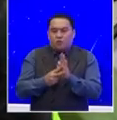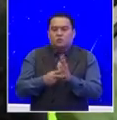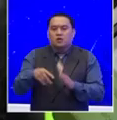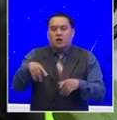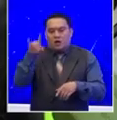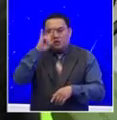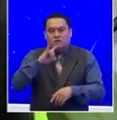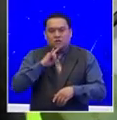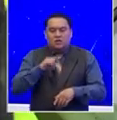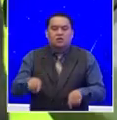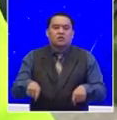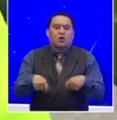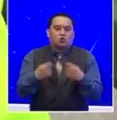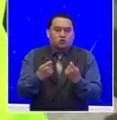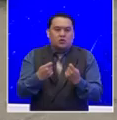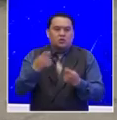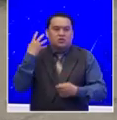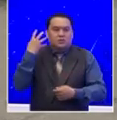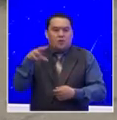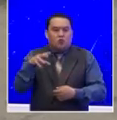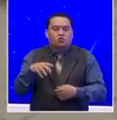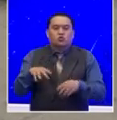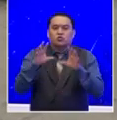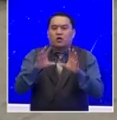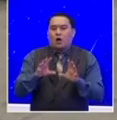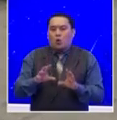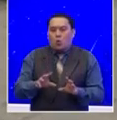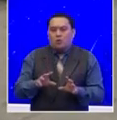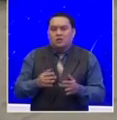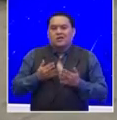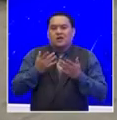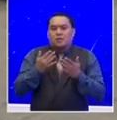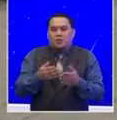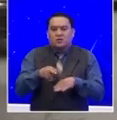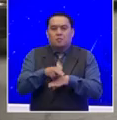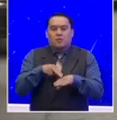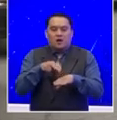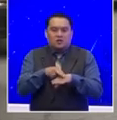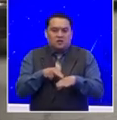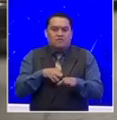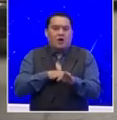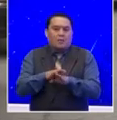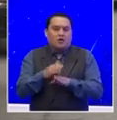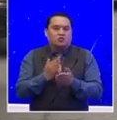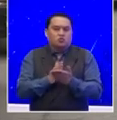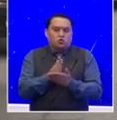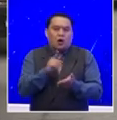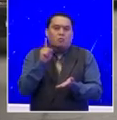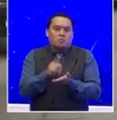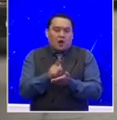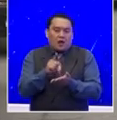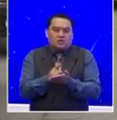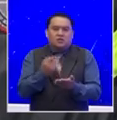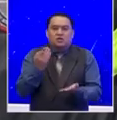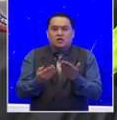об административных правонарушениях, неповиновение законному распоряжению или требованию представителей власти, выполняющих служебные обязанности